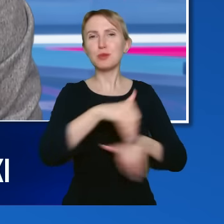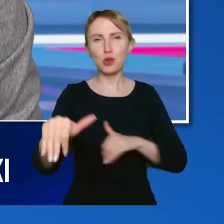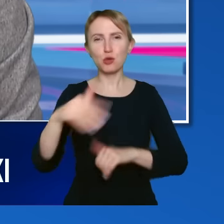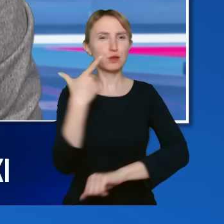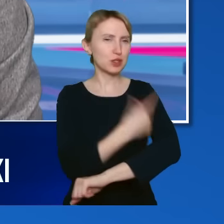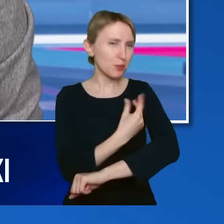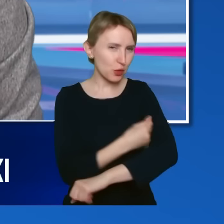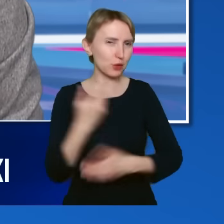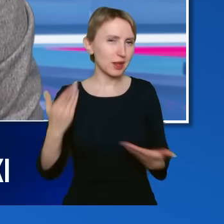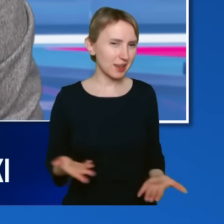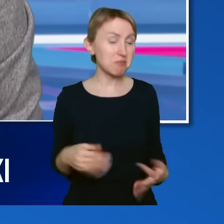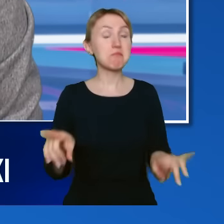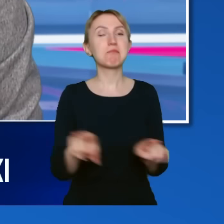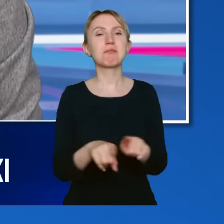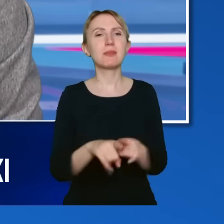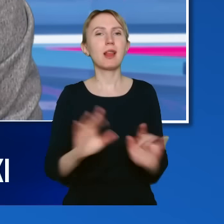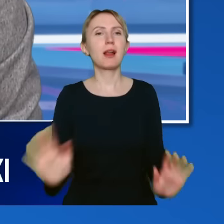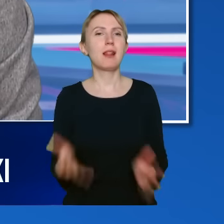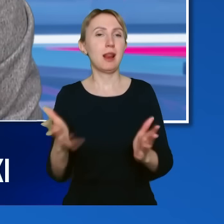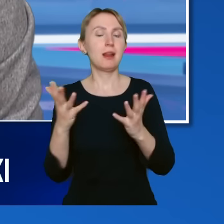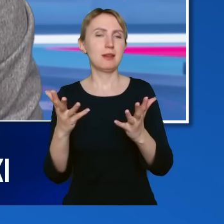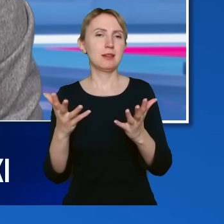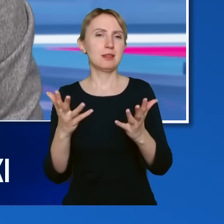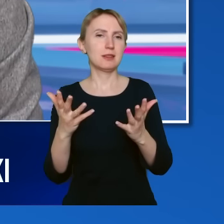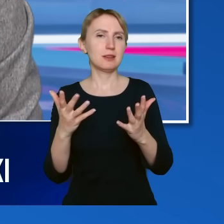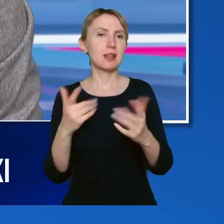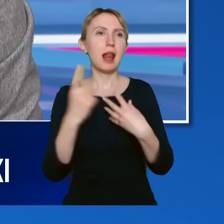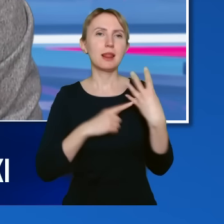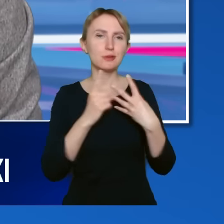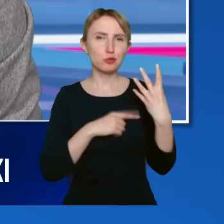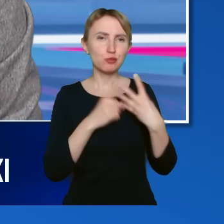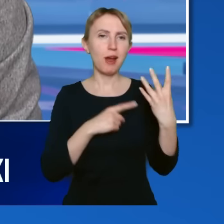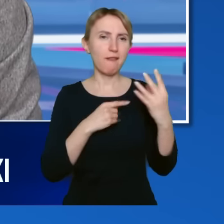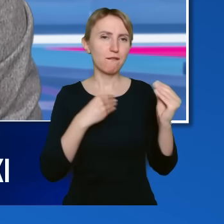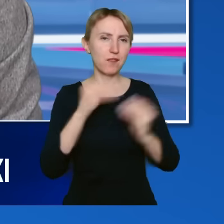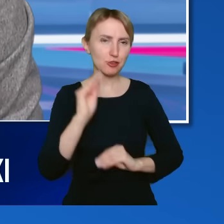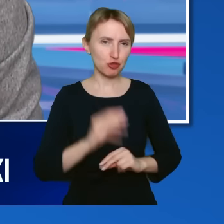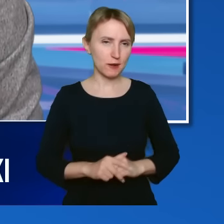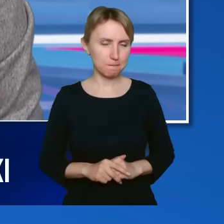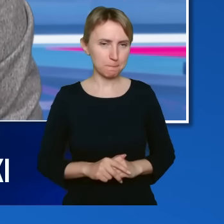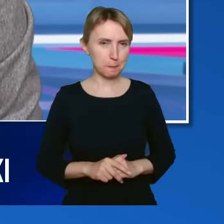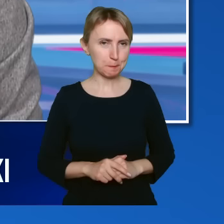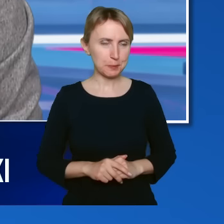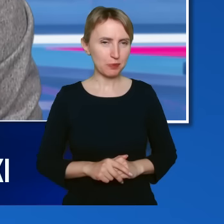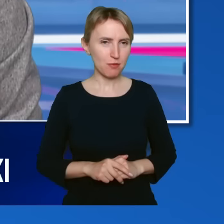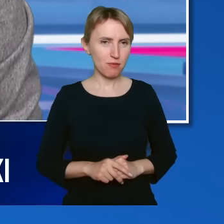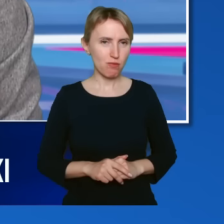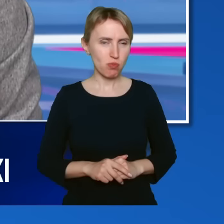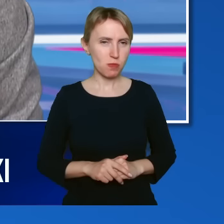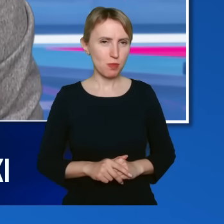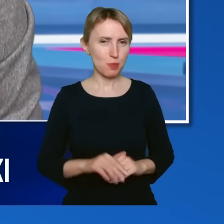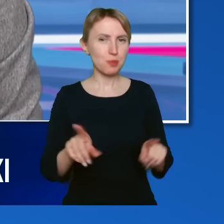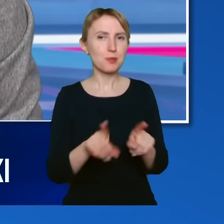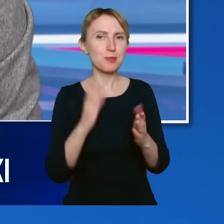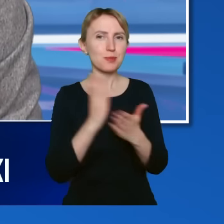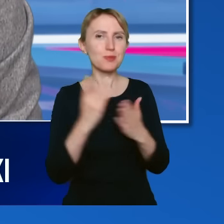więc też lobbował za tym, żeby ta ilość była bardzo duża. To tak